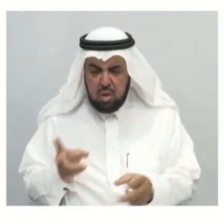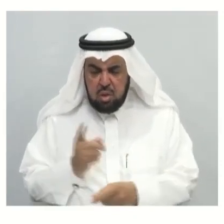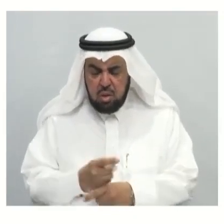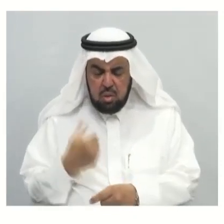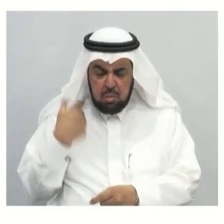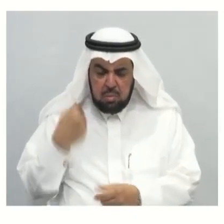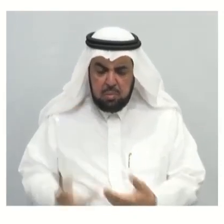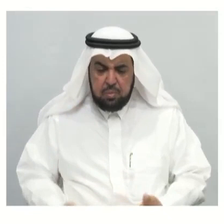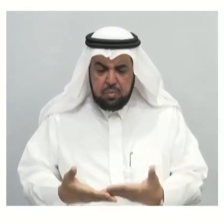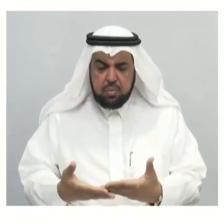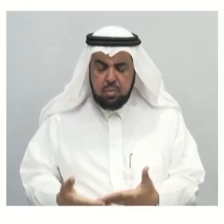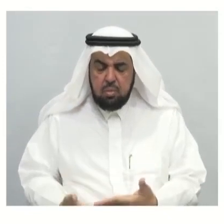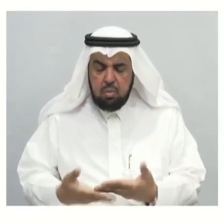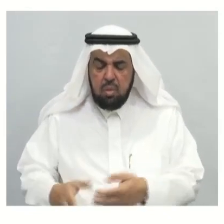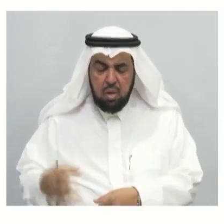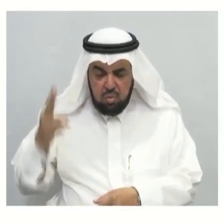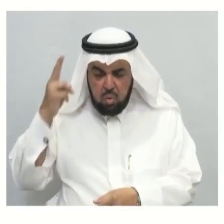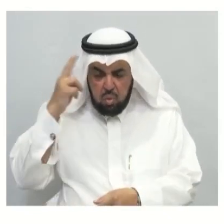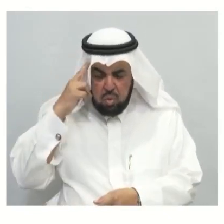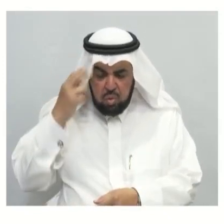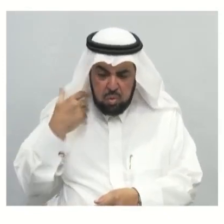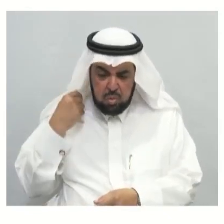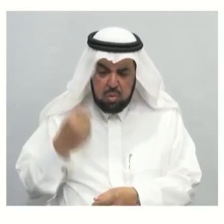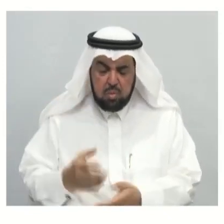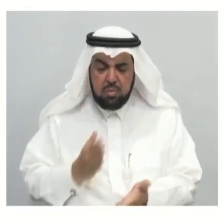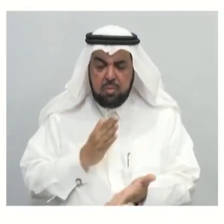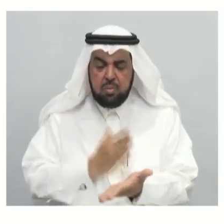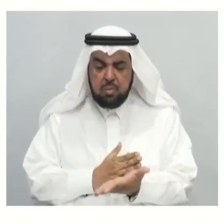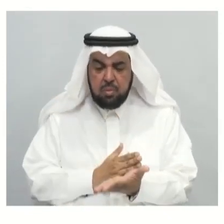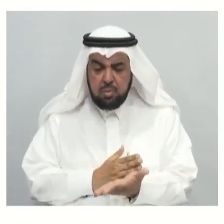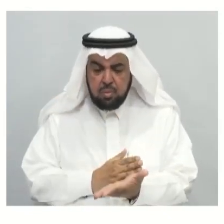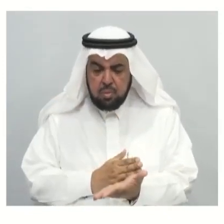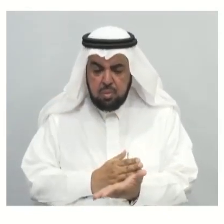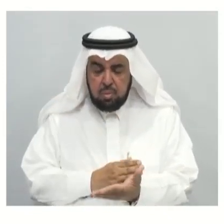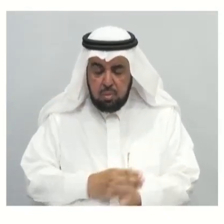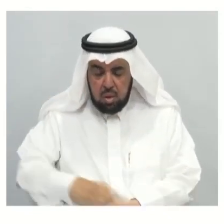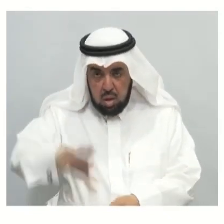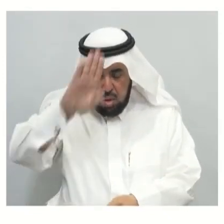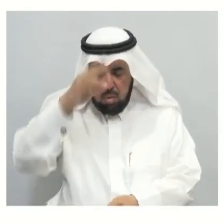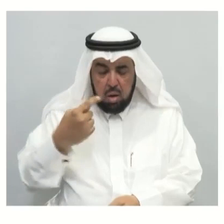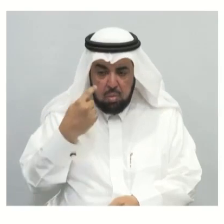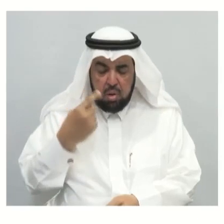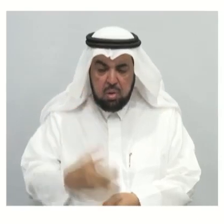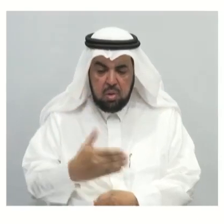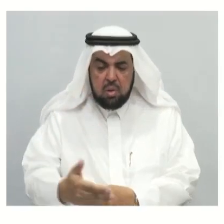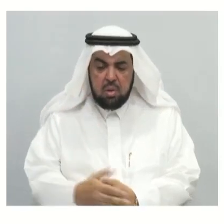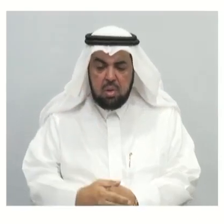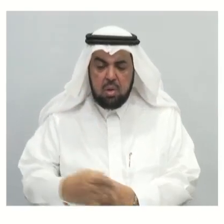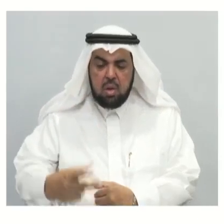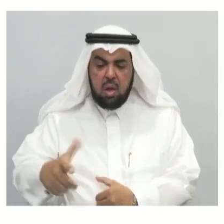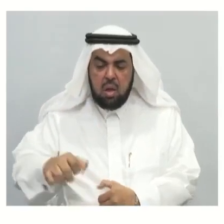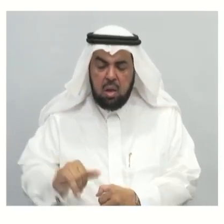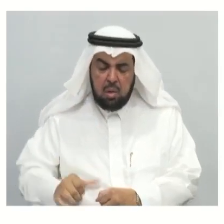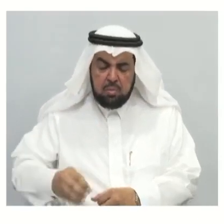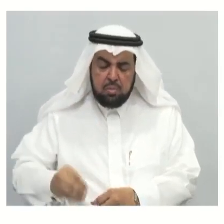قدم الوفد السعودي مذكره من الملك عبد العزيز الى علي ماهر رئيس